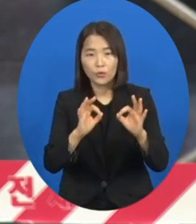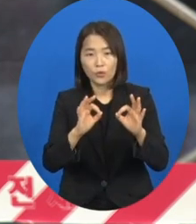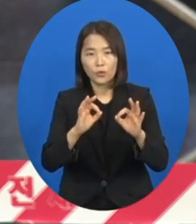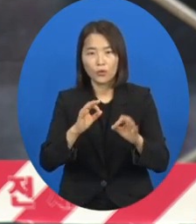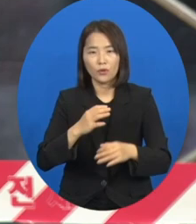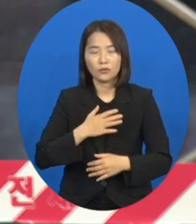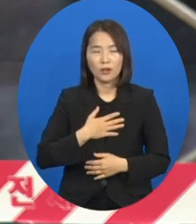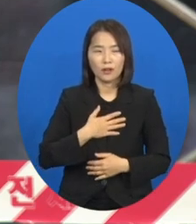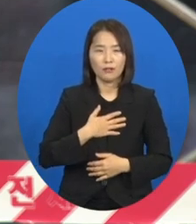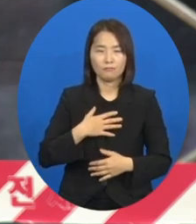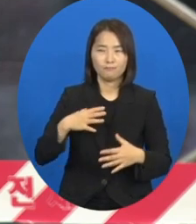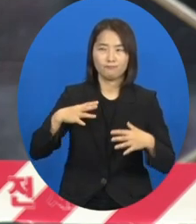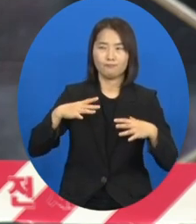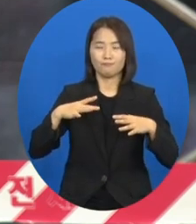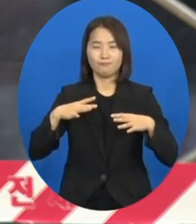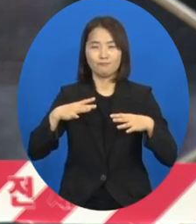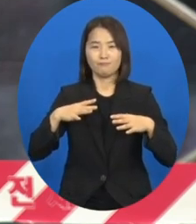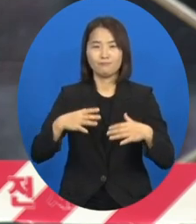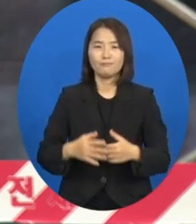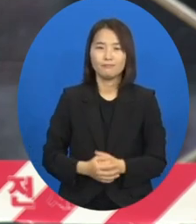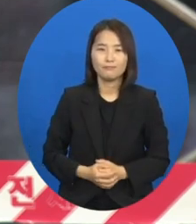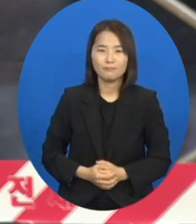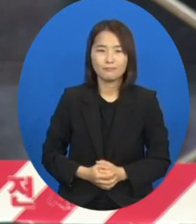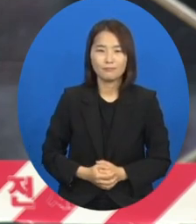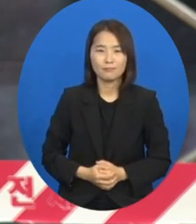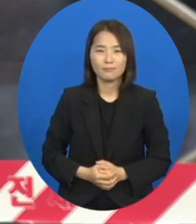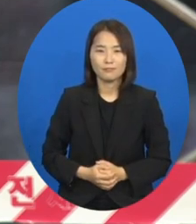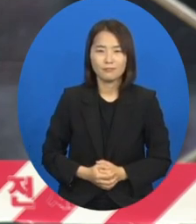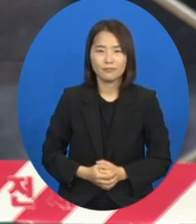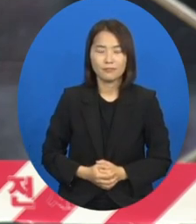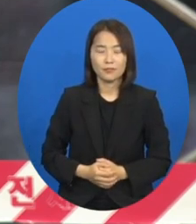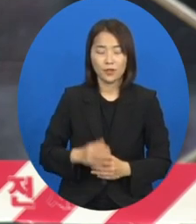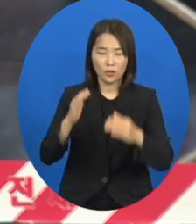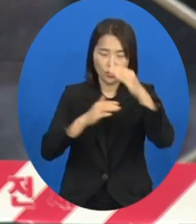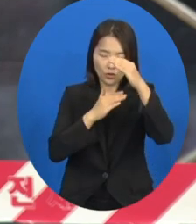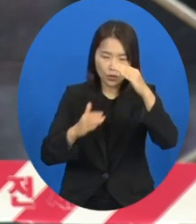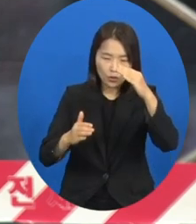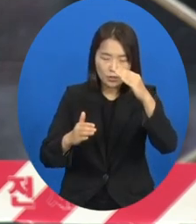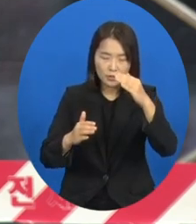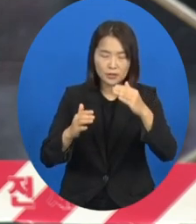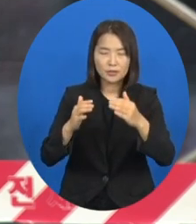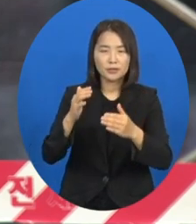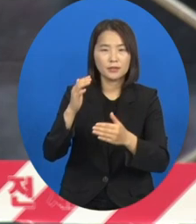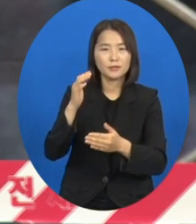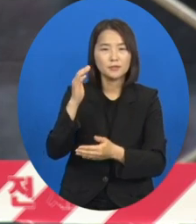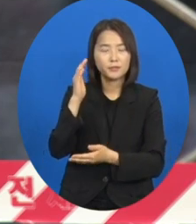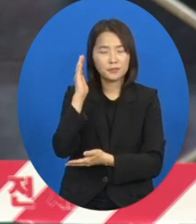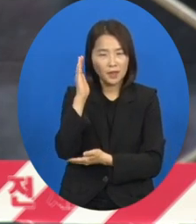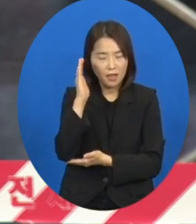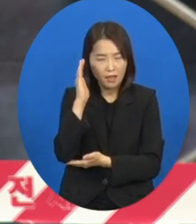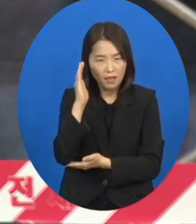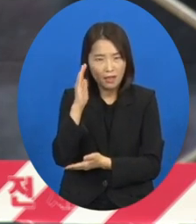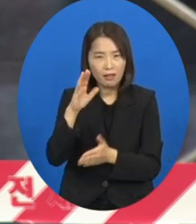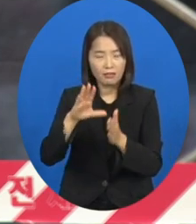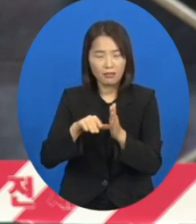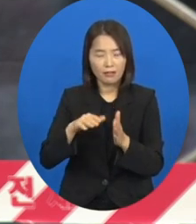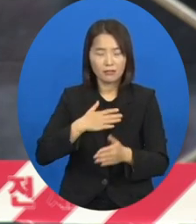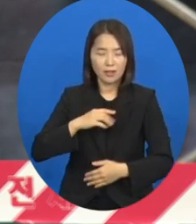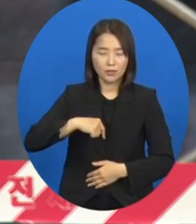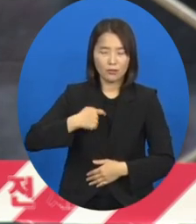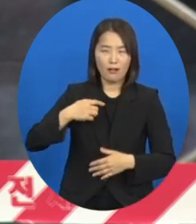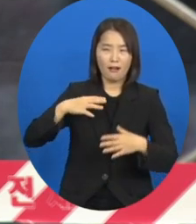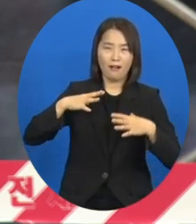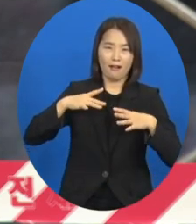어깨가 으쓱해지는 거예요. 그리고 성도님들의 이야기를 나누면서 제가 자랑스럽게 여겨지는